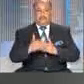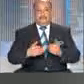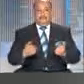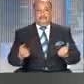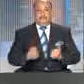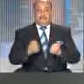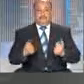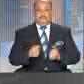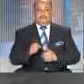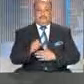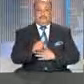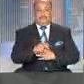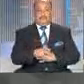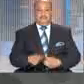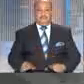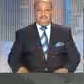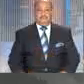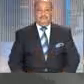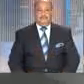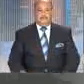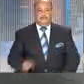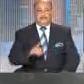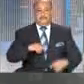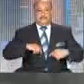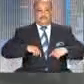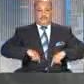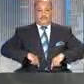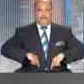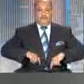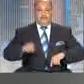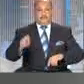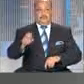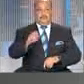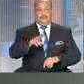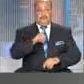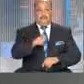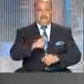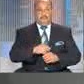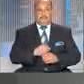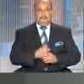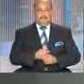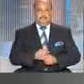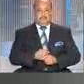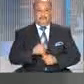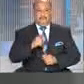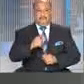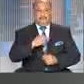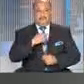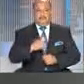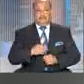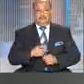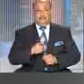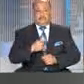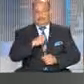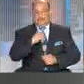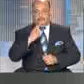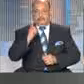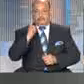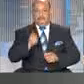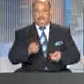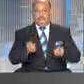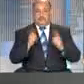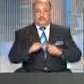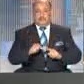بيه الخيان أنه المشروع هذا بطبيعة الحال باش يكون في تناسق وانسجام مع